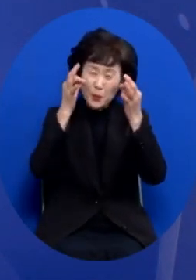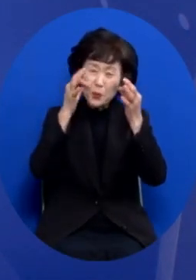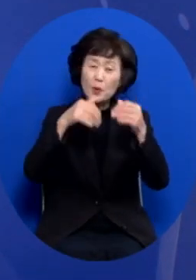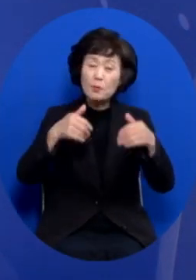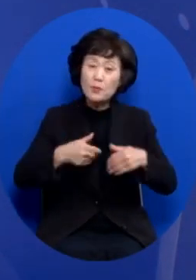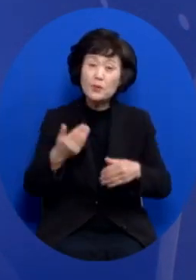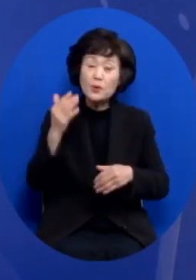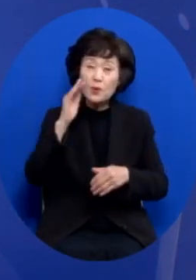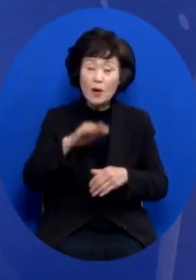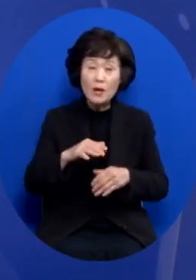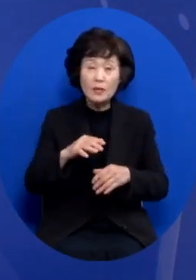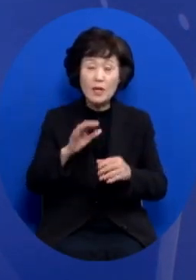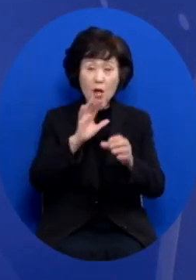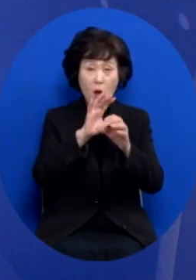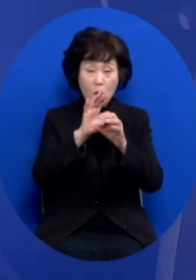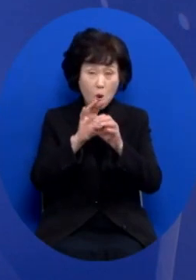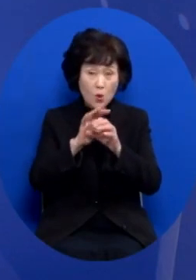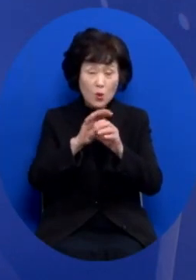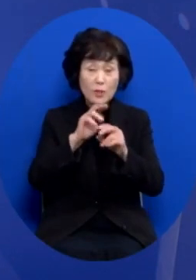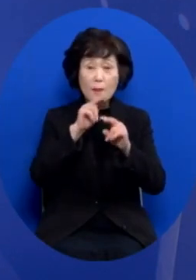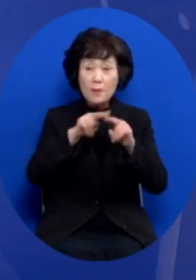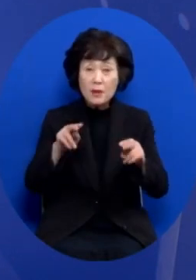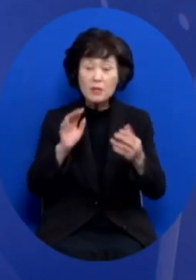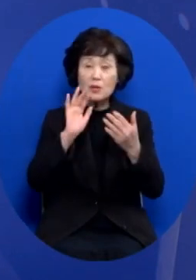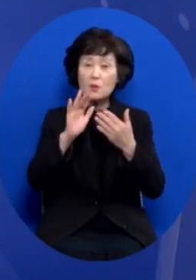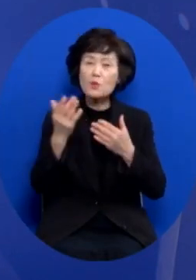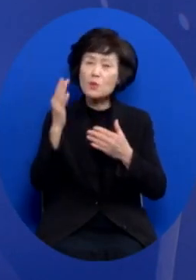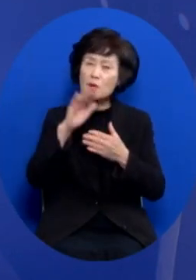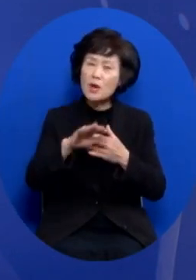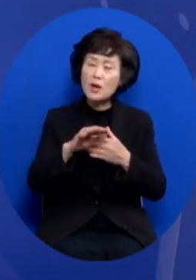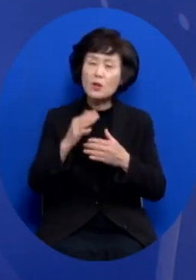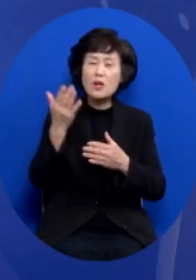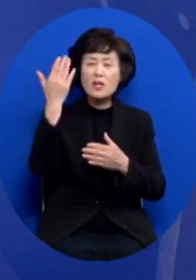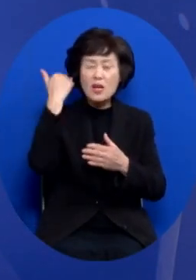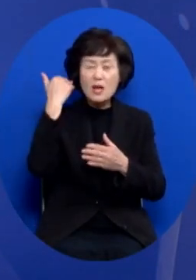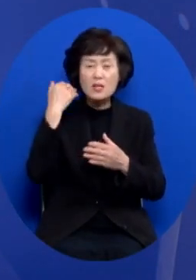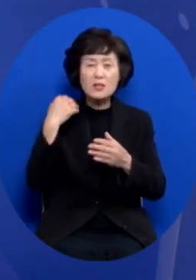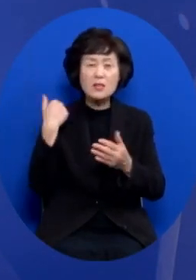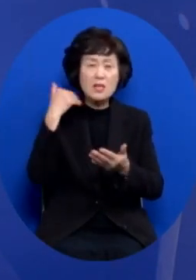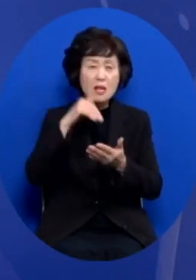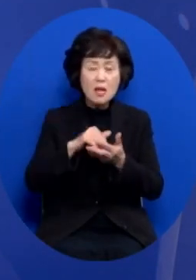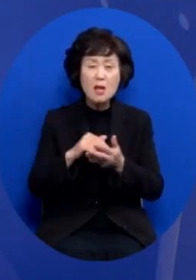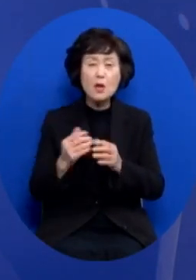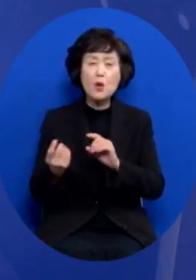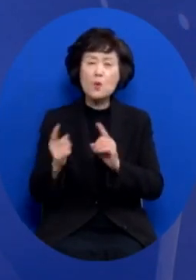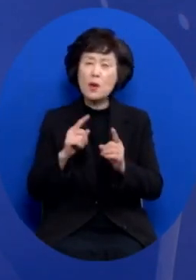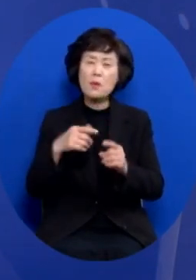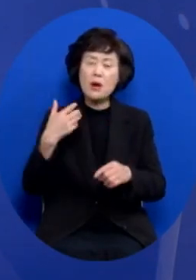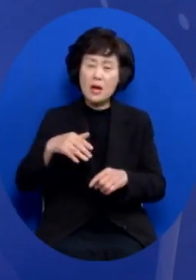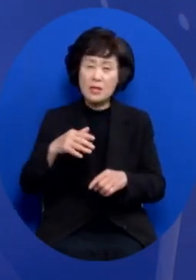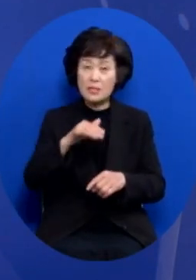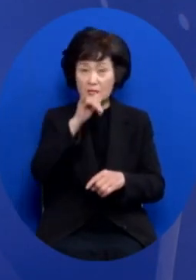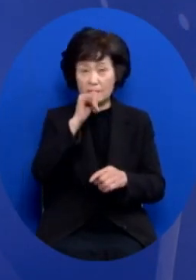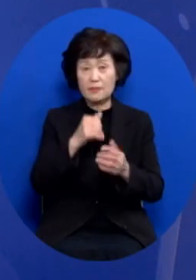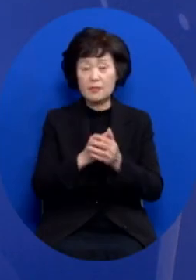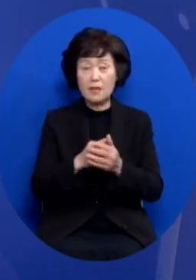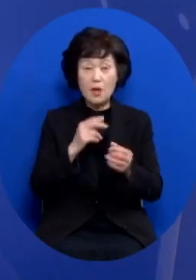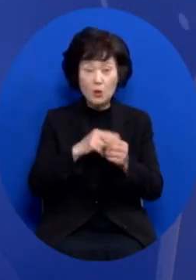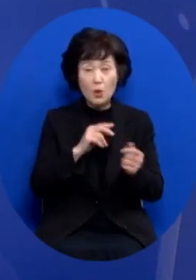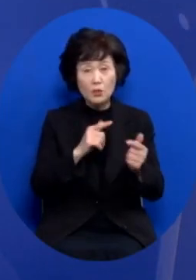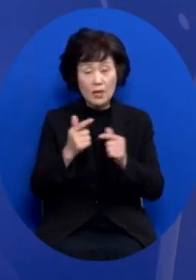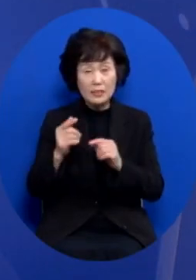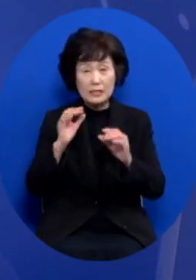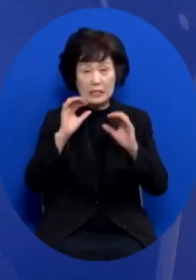합니다 교사들은 다음 세대를 살리기 위해서 교사들이 더욱 굳은 각오를 헌신하고 아이들에게 생명을 불어넣는 교사가 되겠다고